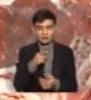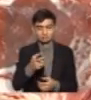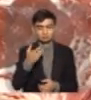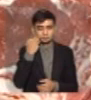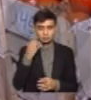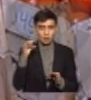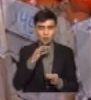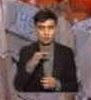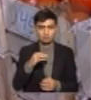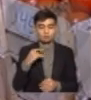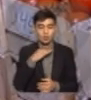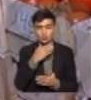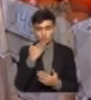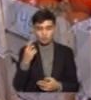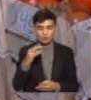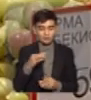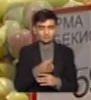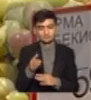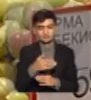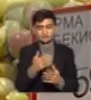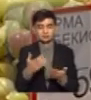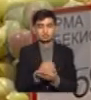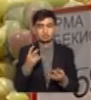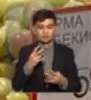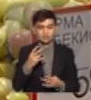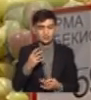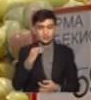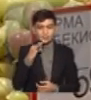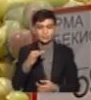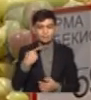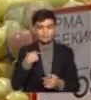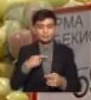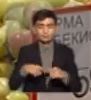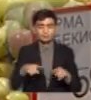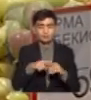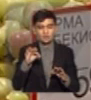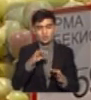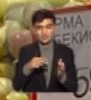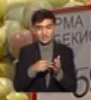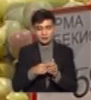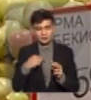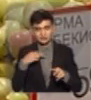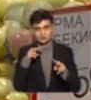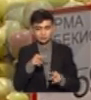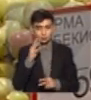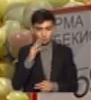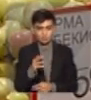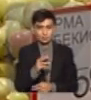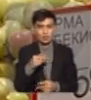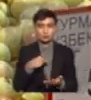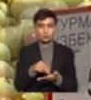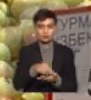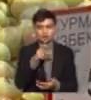идеи немного, но приходится искать выход. Отрабатываем механизмы по сдерживанию цен. Прежде всего для